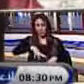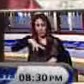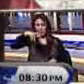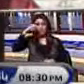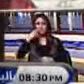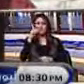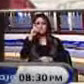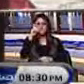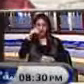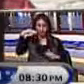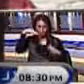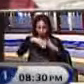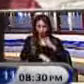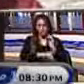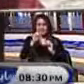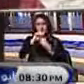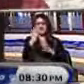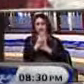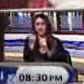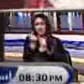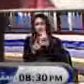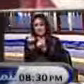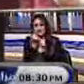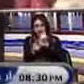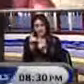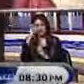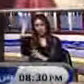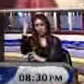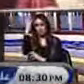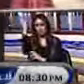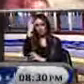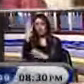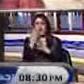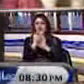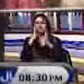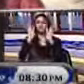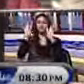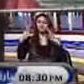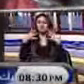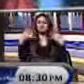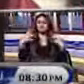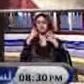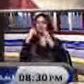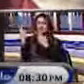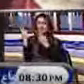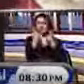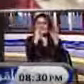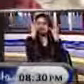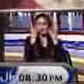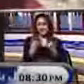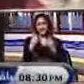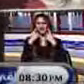والحمد لله يعني عندنا شجر برضو مسك الليل جميل جدا، بيخلي البلد جميلة جدا. لو جيت بالليل هنا هتلاقي